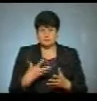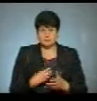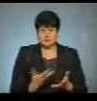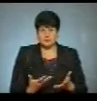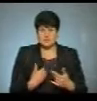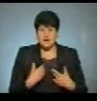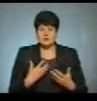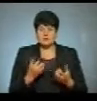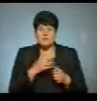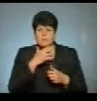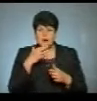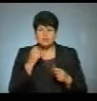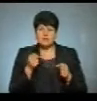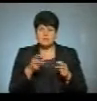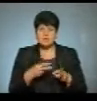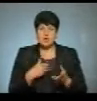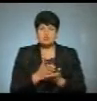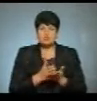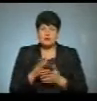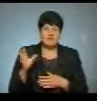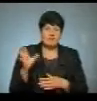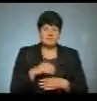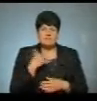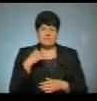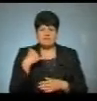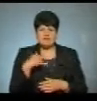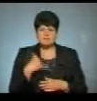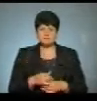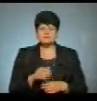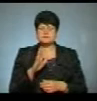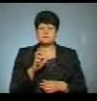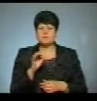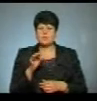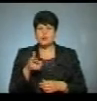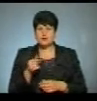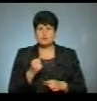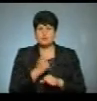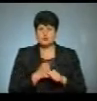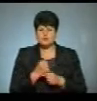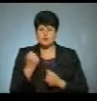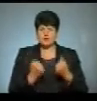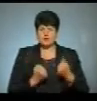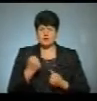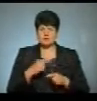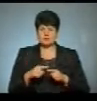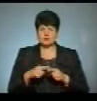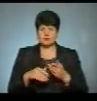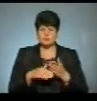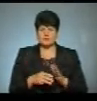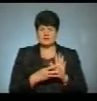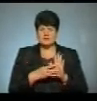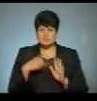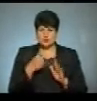отримуємо багато ризиків, тому що ми обслуговуємо всі виклики. Василь Богів працює водієм швидкої більше 10 років. Зараз в місяць